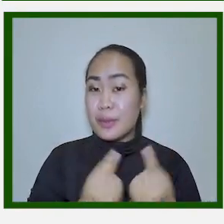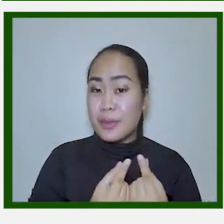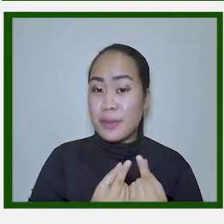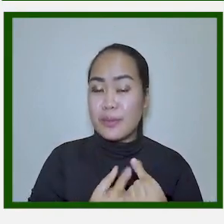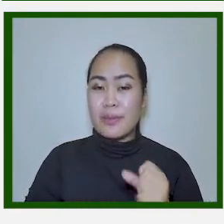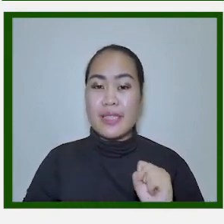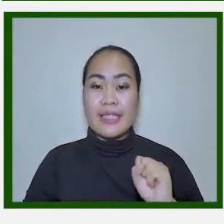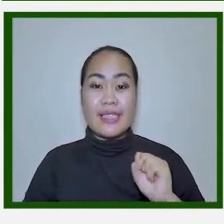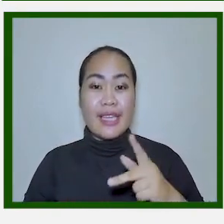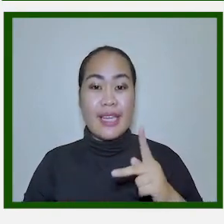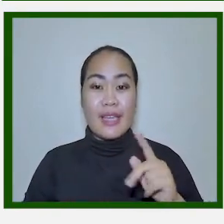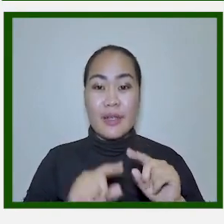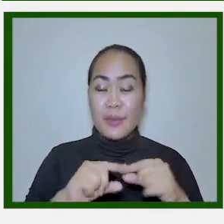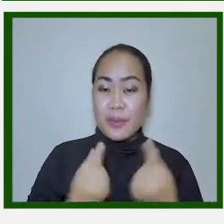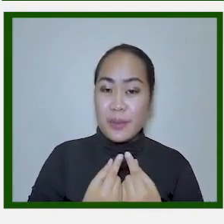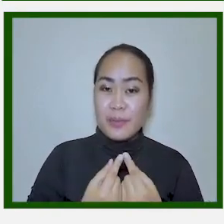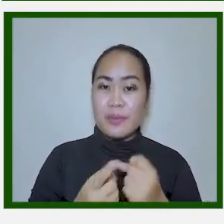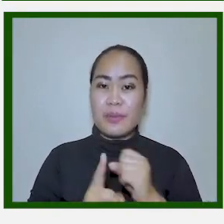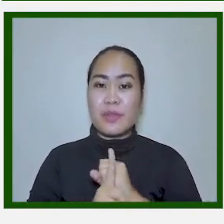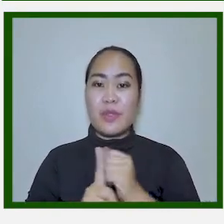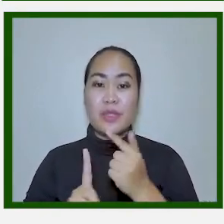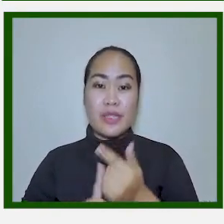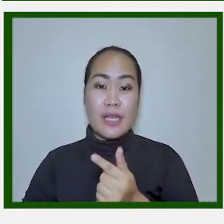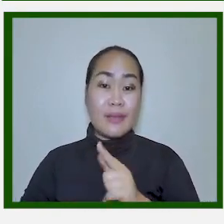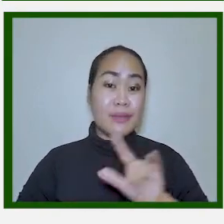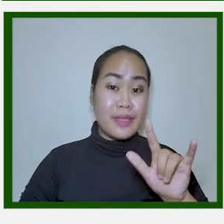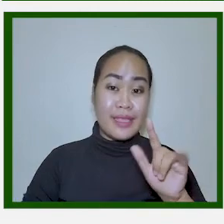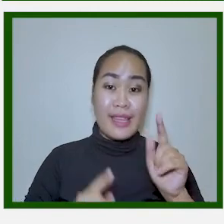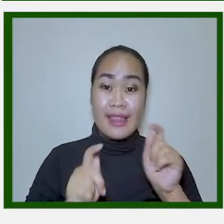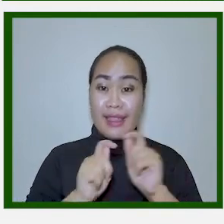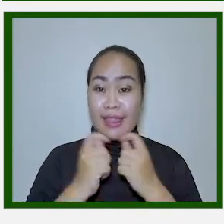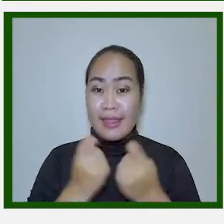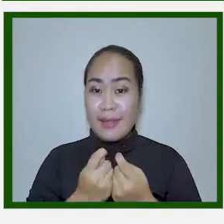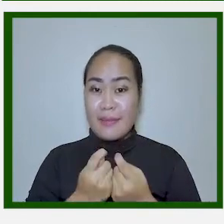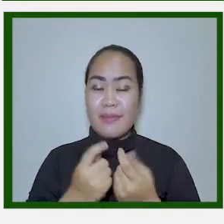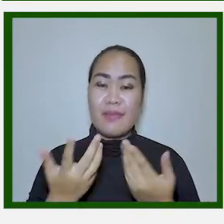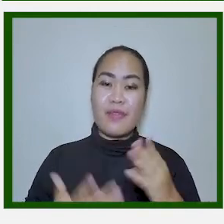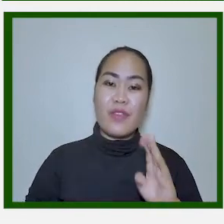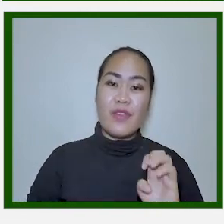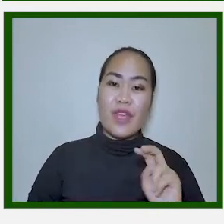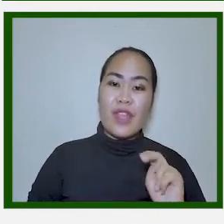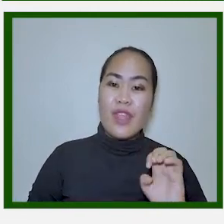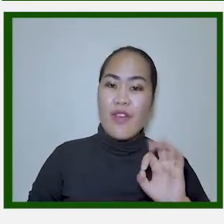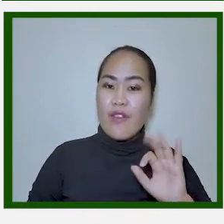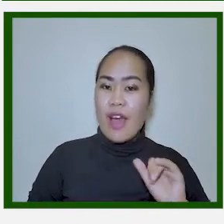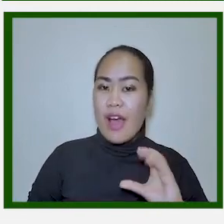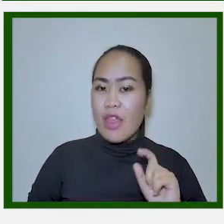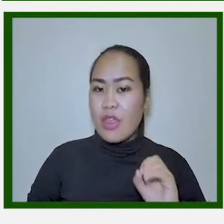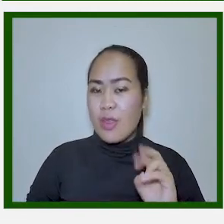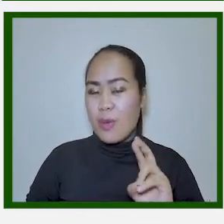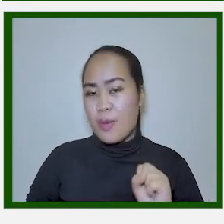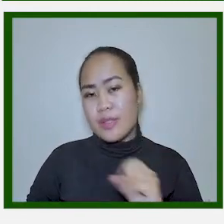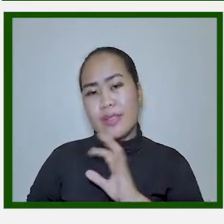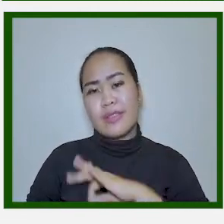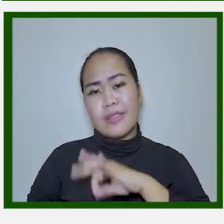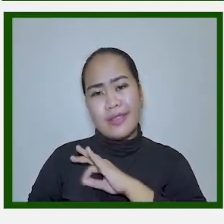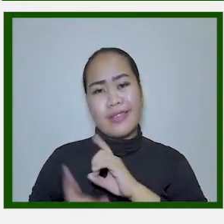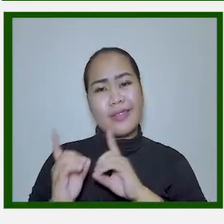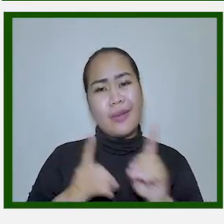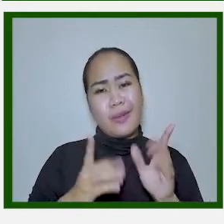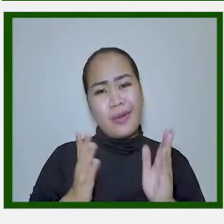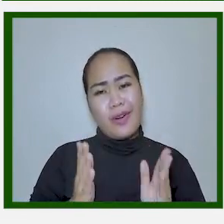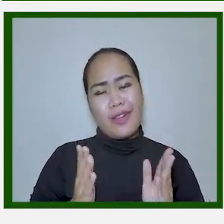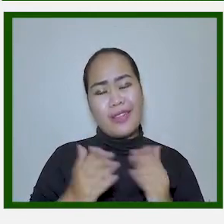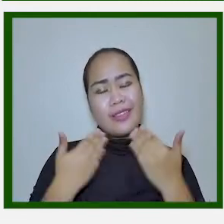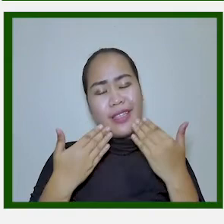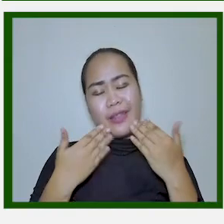and donors, maraming salamat sa ating mga collaborators, ano, sa mga programa at mga activities na inyong naihahatid